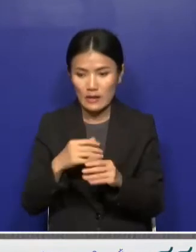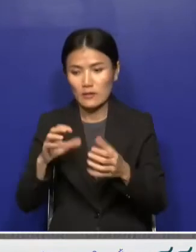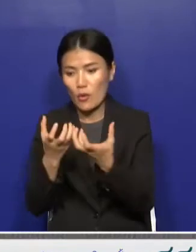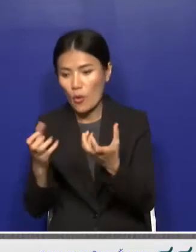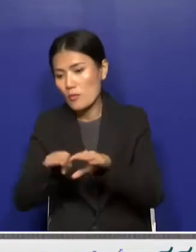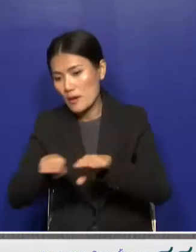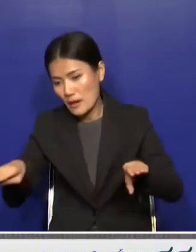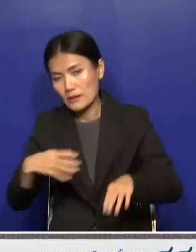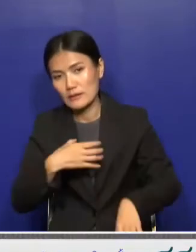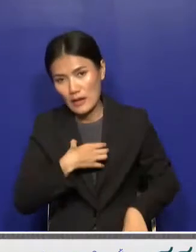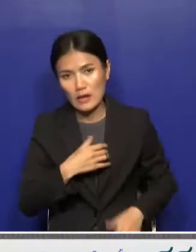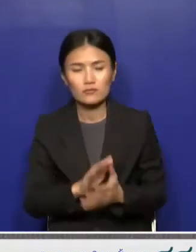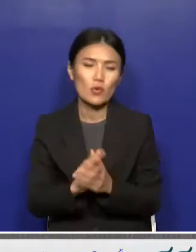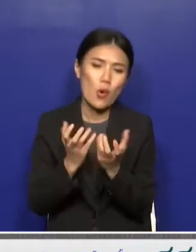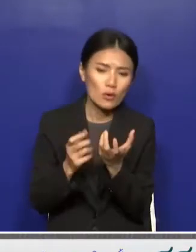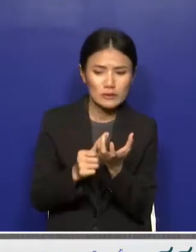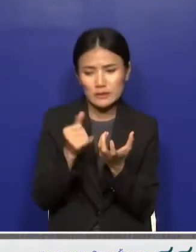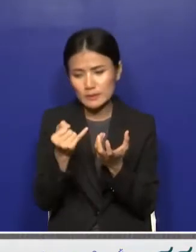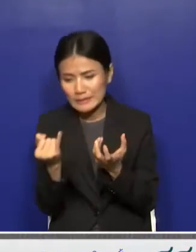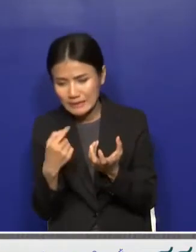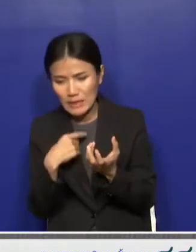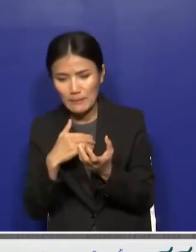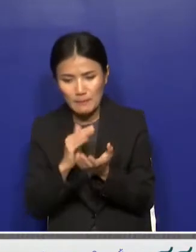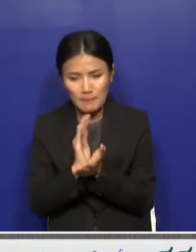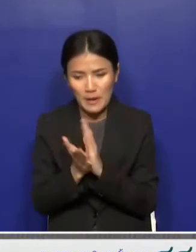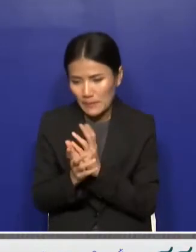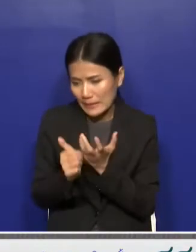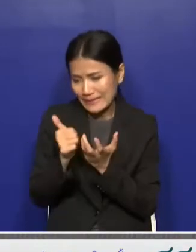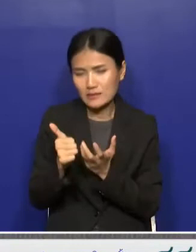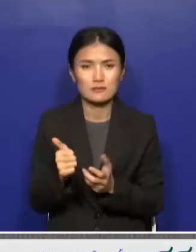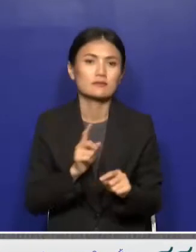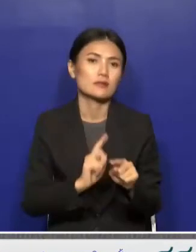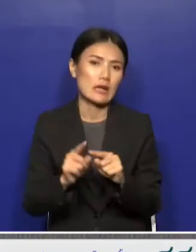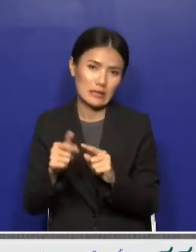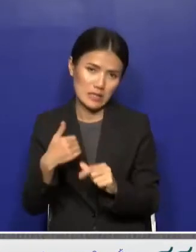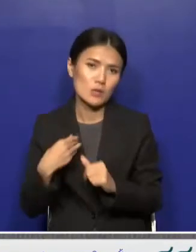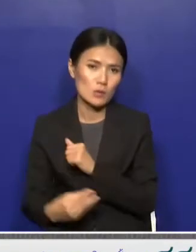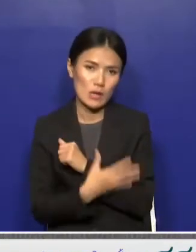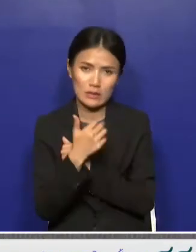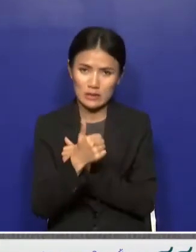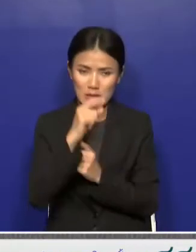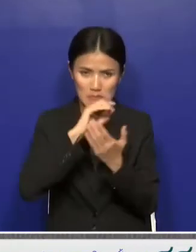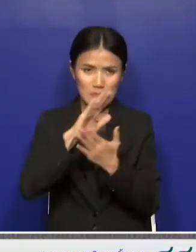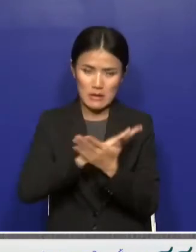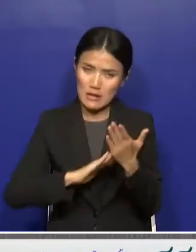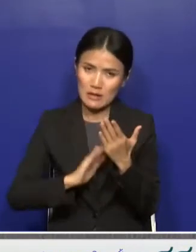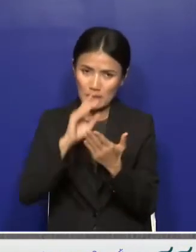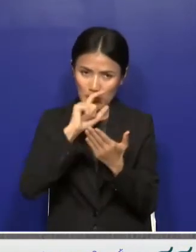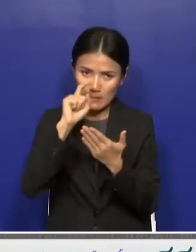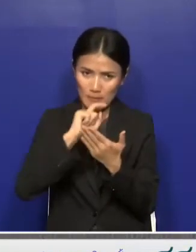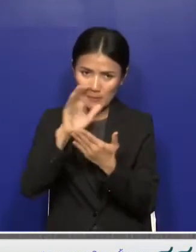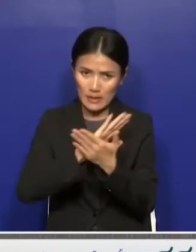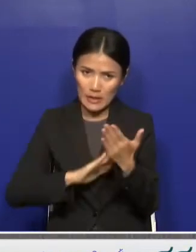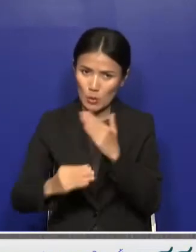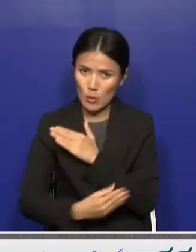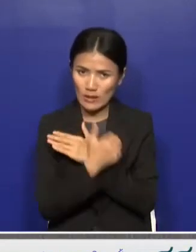แลคุณภาพต่างๆเหล่านี้เป็นต้นนะครับผมคิดว่าเป็นโอกาสที่เราจะได้ใช้ประเด็น